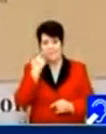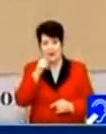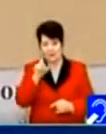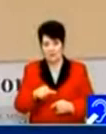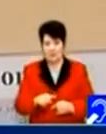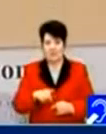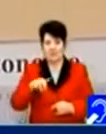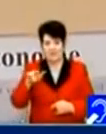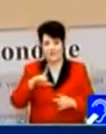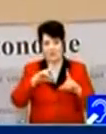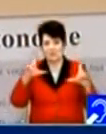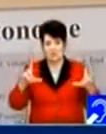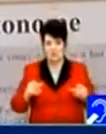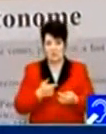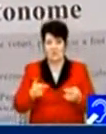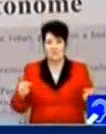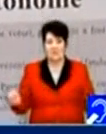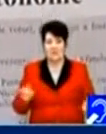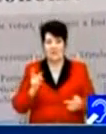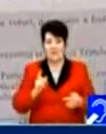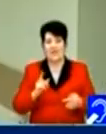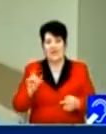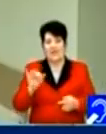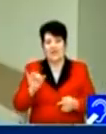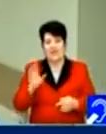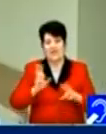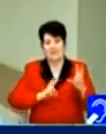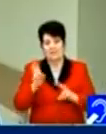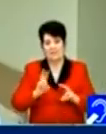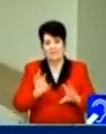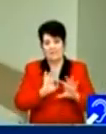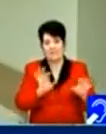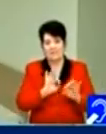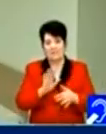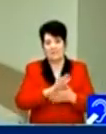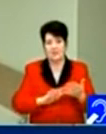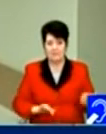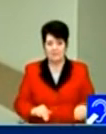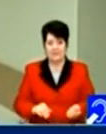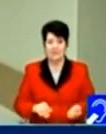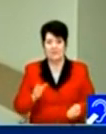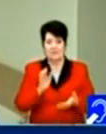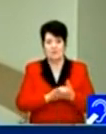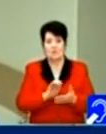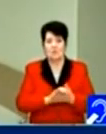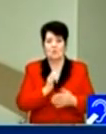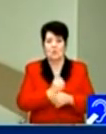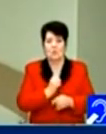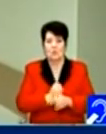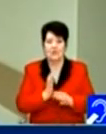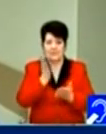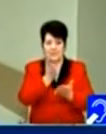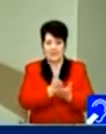departe în școli sau vor merge în diferite întreprinderi și vor duce mesajul mai departe. Și atunci când ei pot face cunoștințe cu lucrurile în